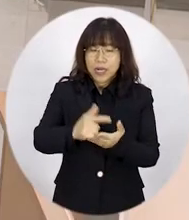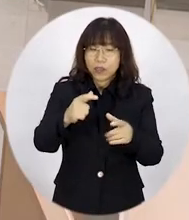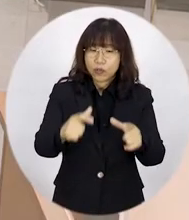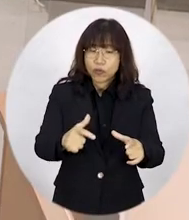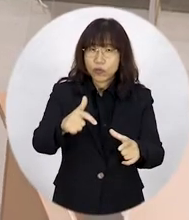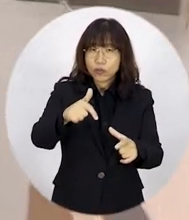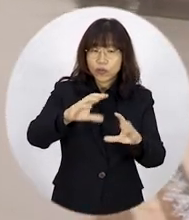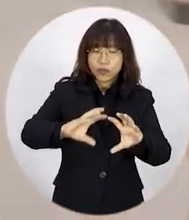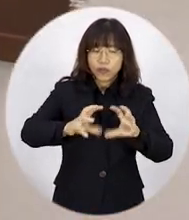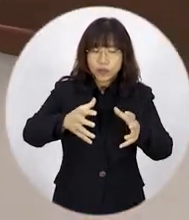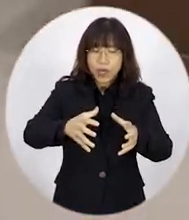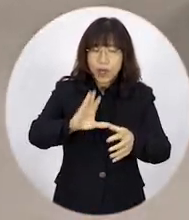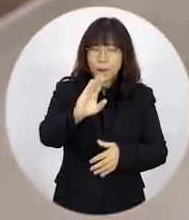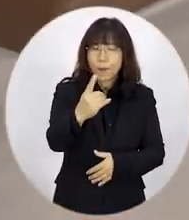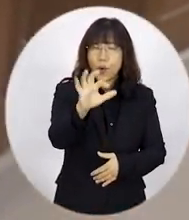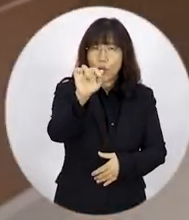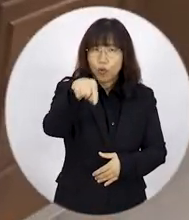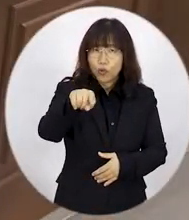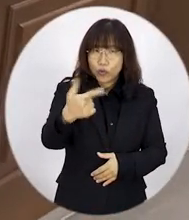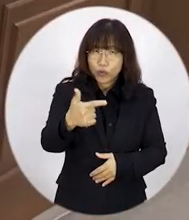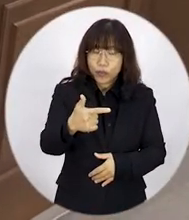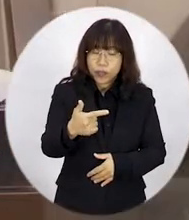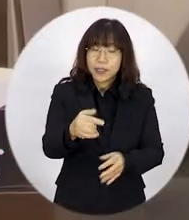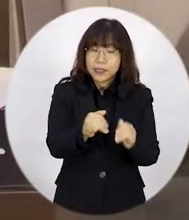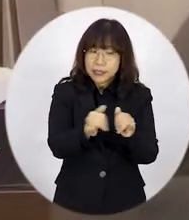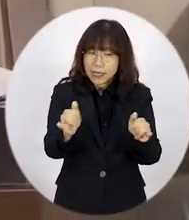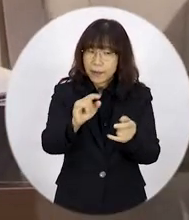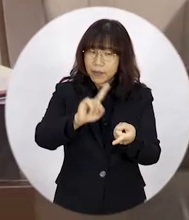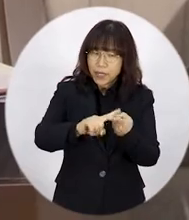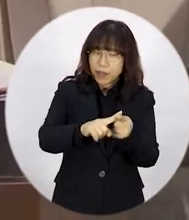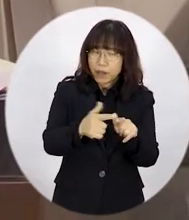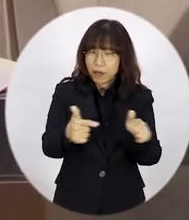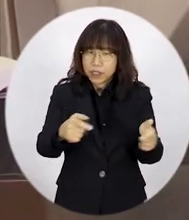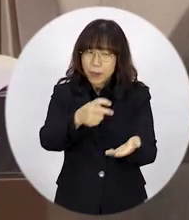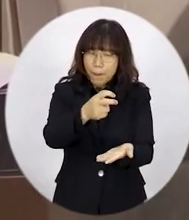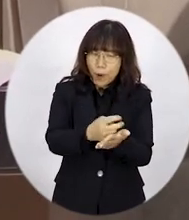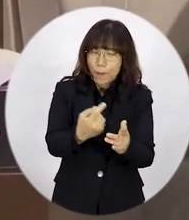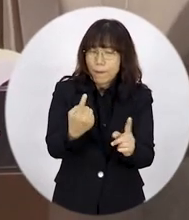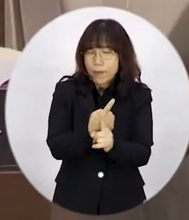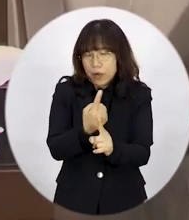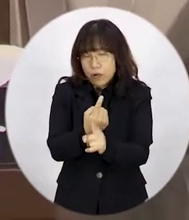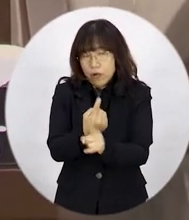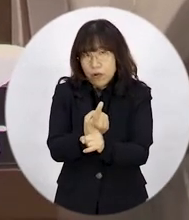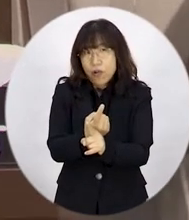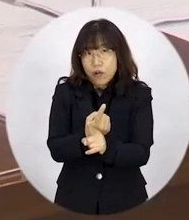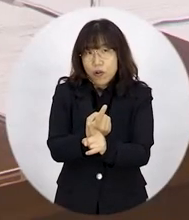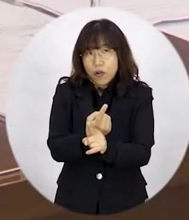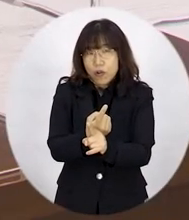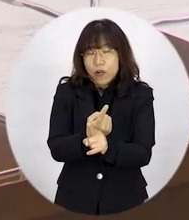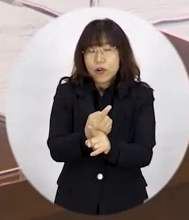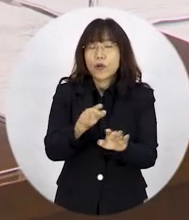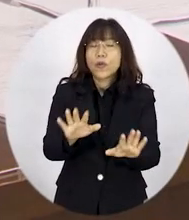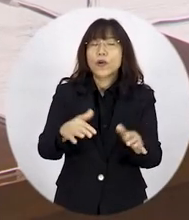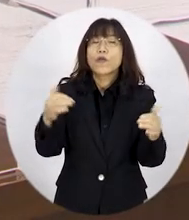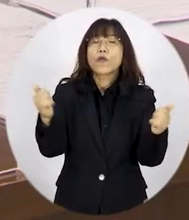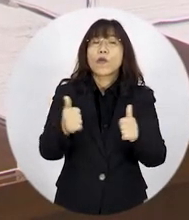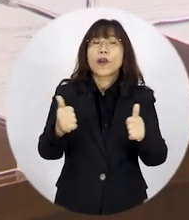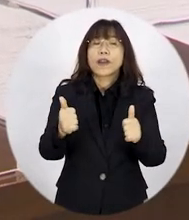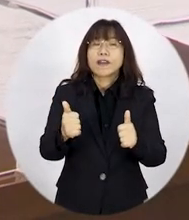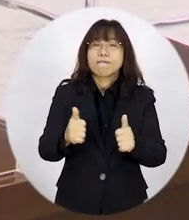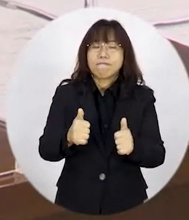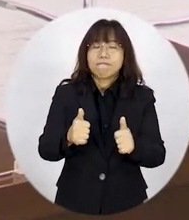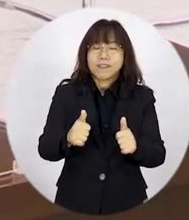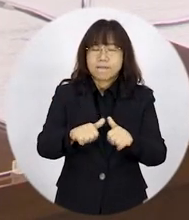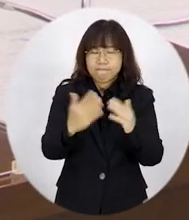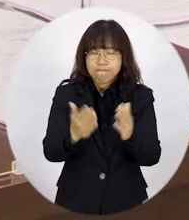서울특별시 강서구 국가보훈대상자 예우 및 지원에 관한 조례 일부개정 조례안 등의 안건도 의결되는 등 각